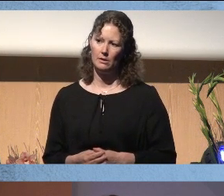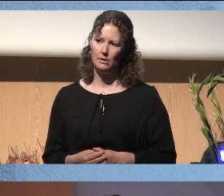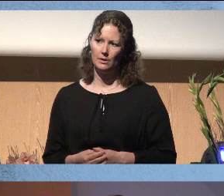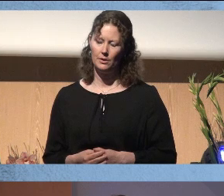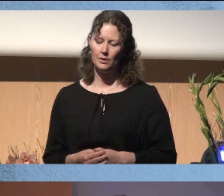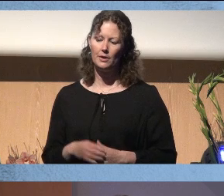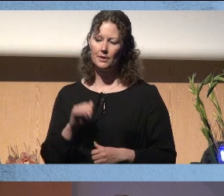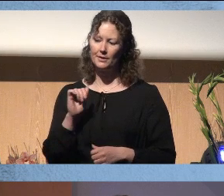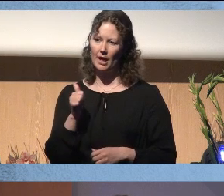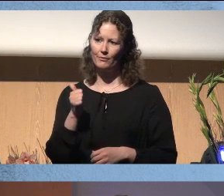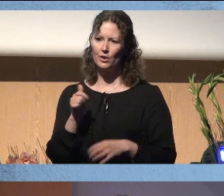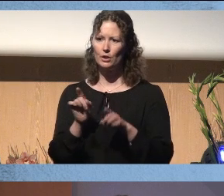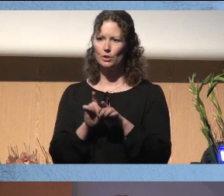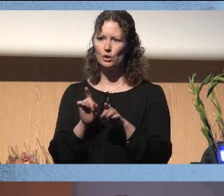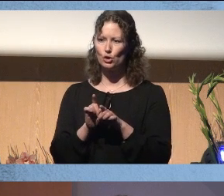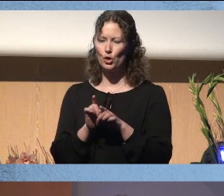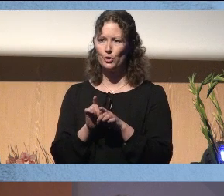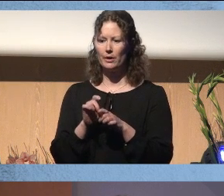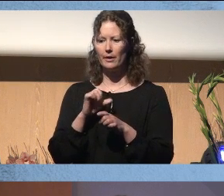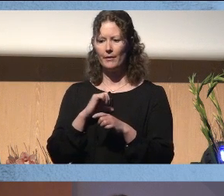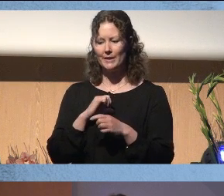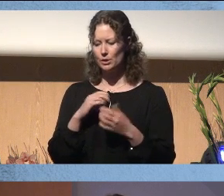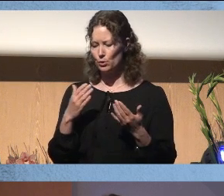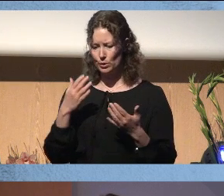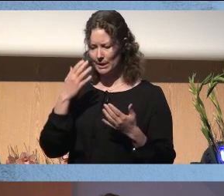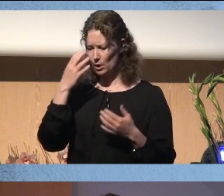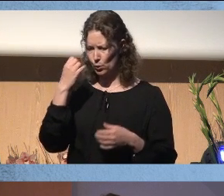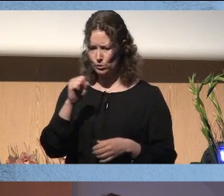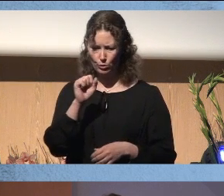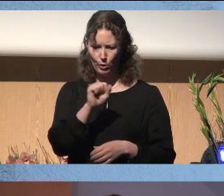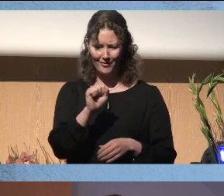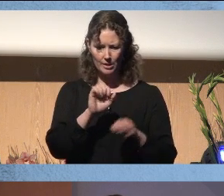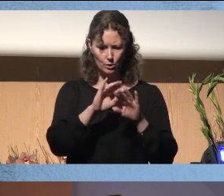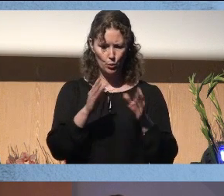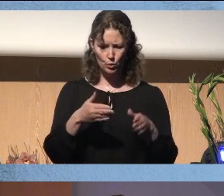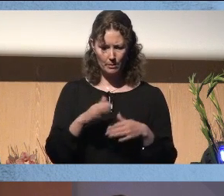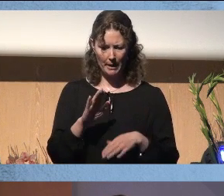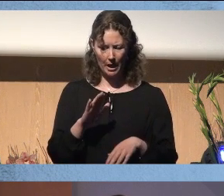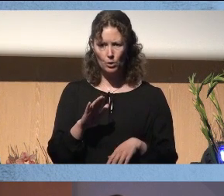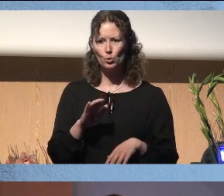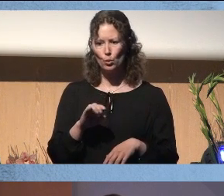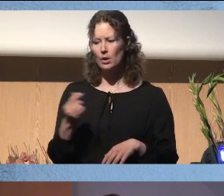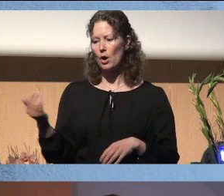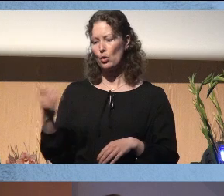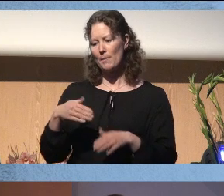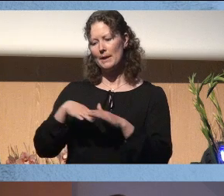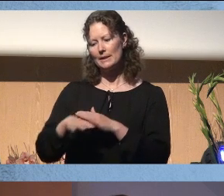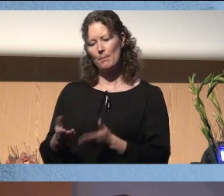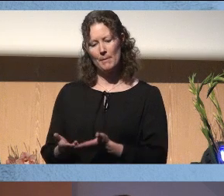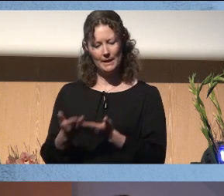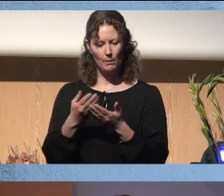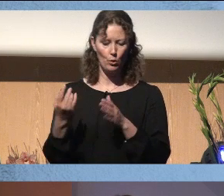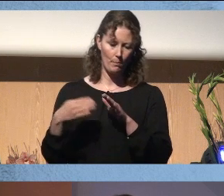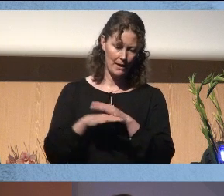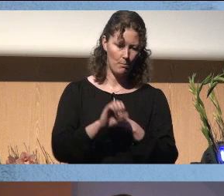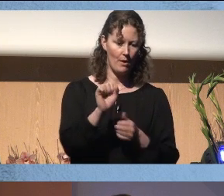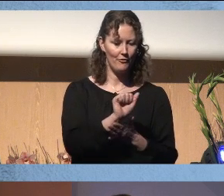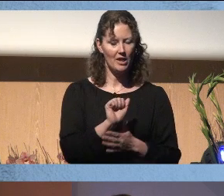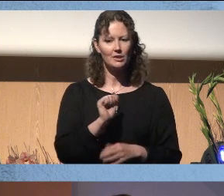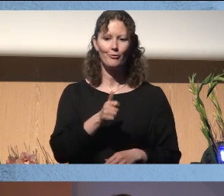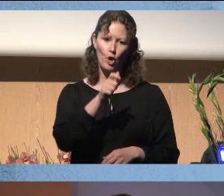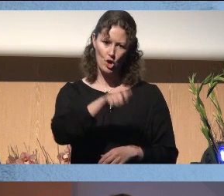Det derfor slik at når du ikke lenger husker å vaske huset, ja, så kommer en hjemmehjelp hjem og vasker huset for